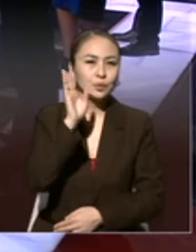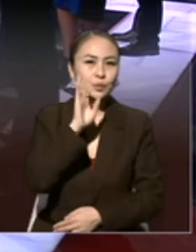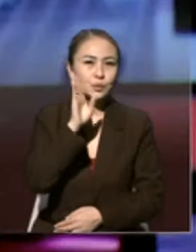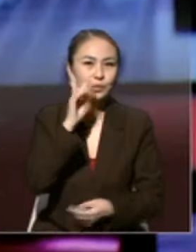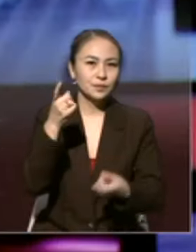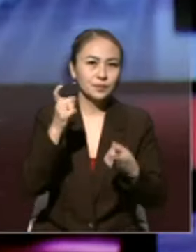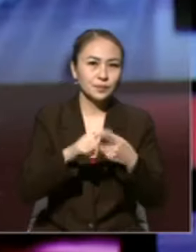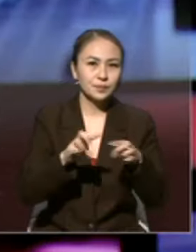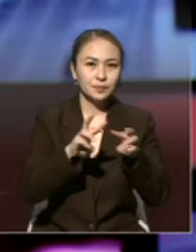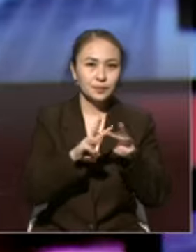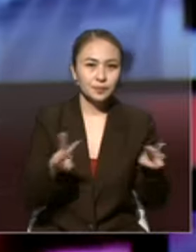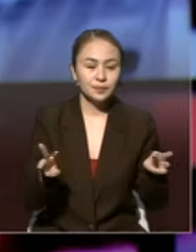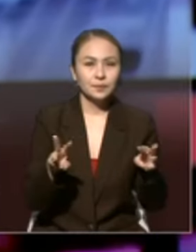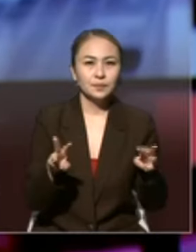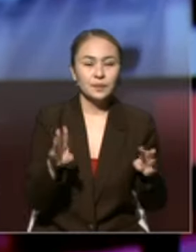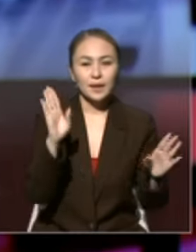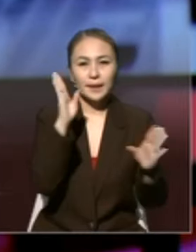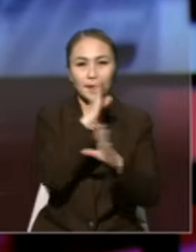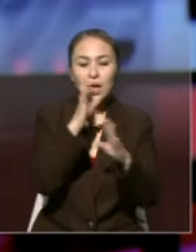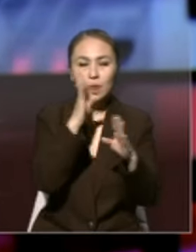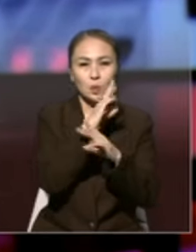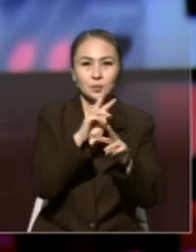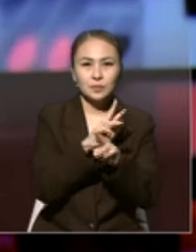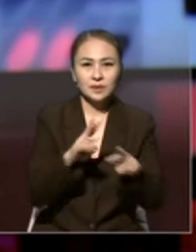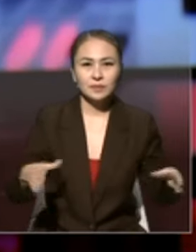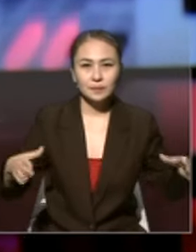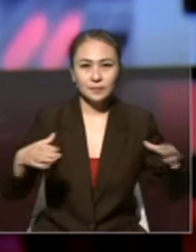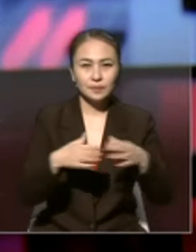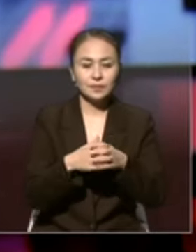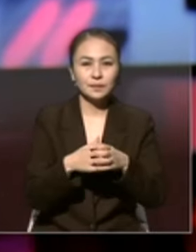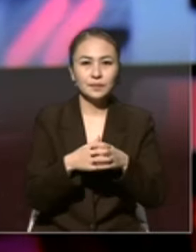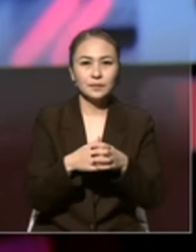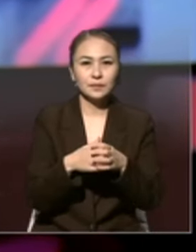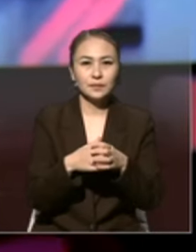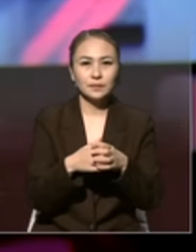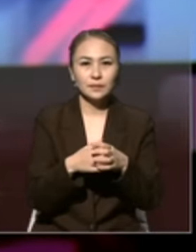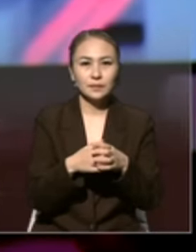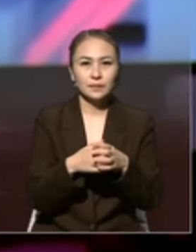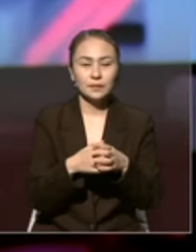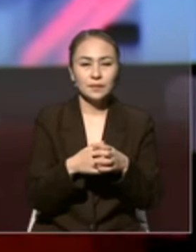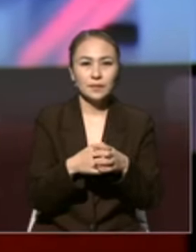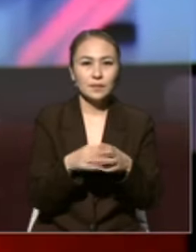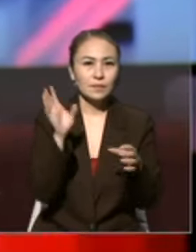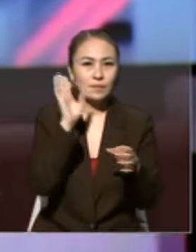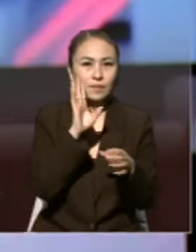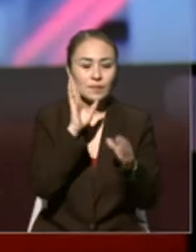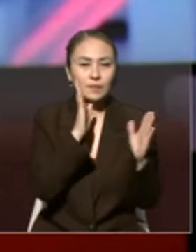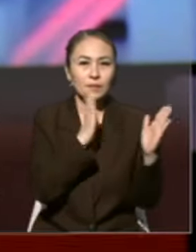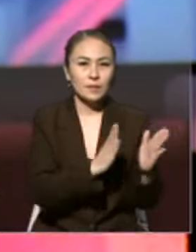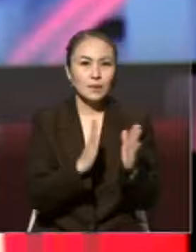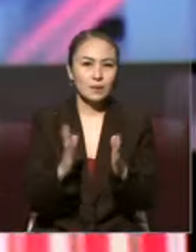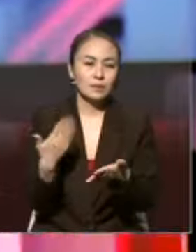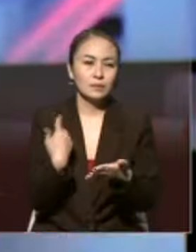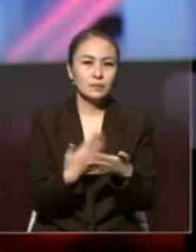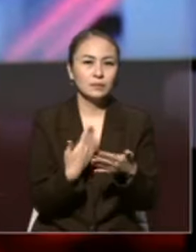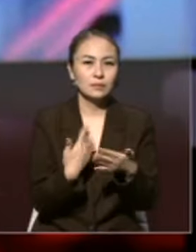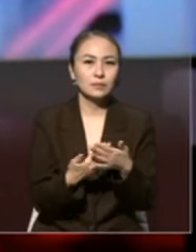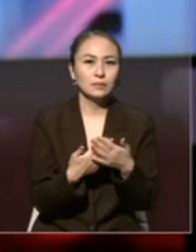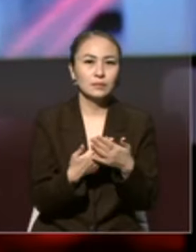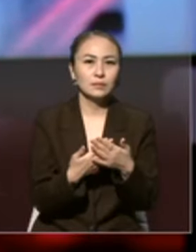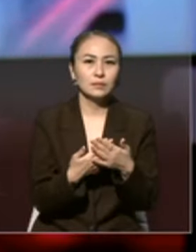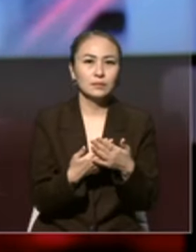ресурстары министрлігі болсын, экология министрлігімен бірігіп, мысалға міне өзен арналарын реттеуде, мысалға біздің енді